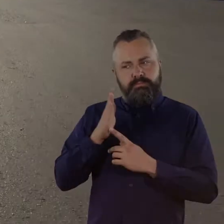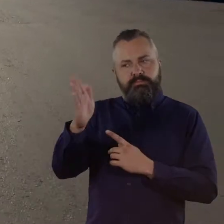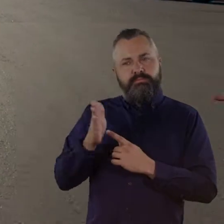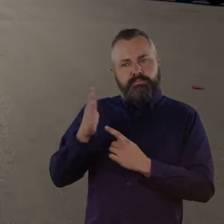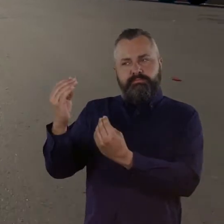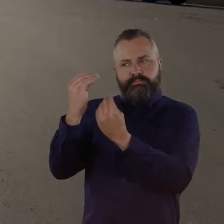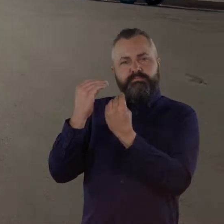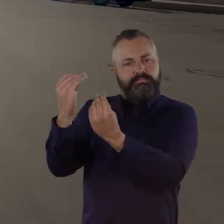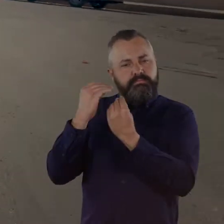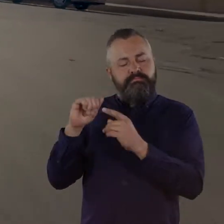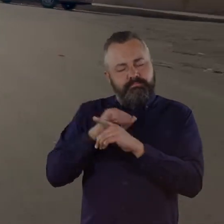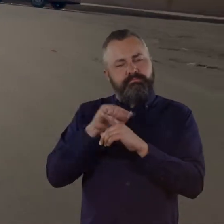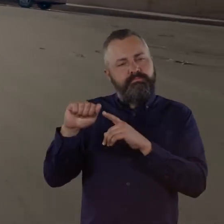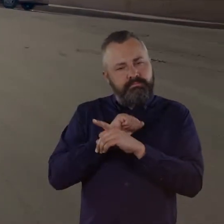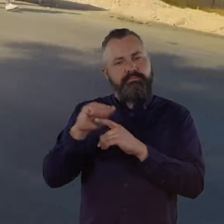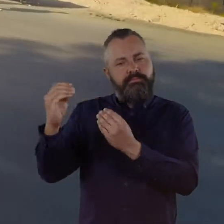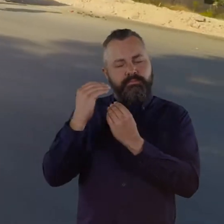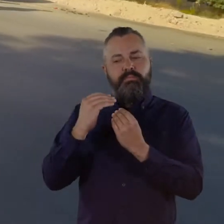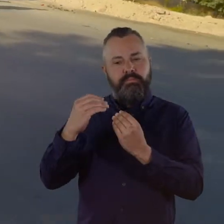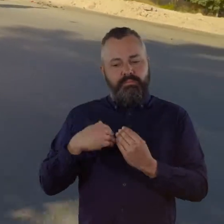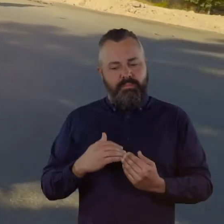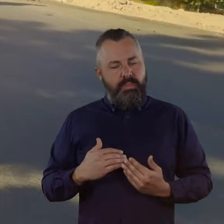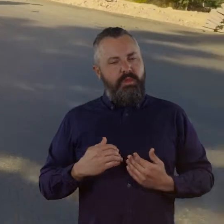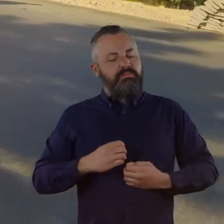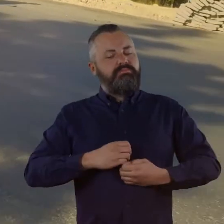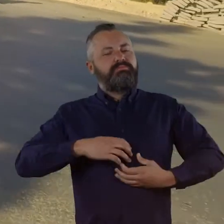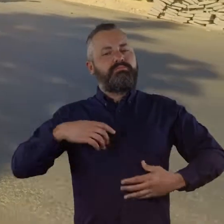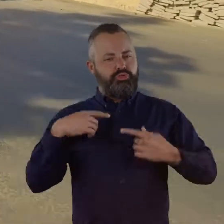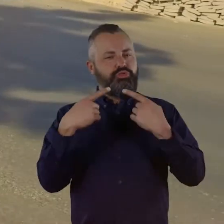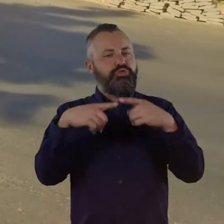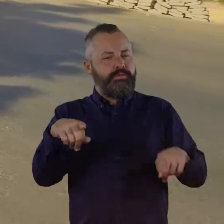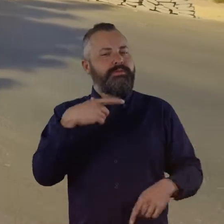Maintenant que j'ai fini ma réhabilitation, je suis devenu une personne différente.